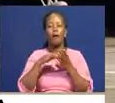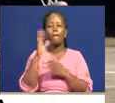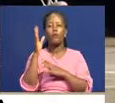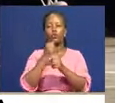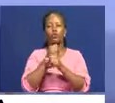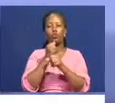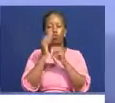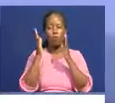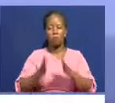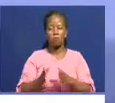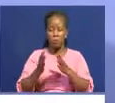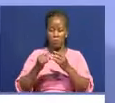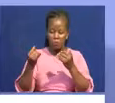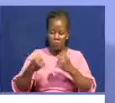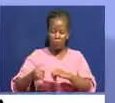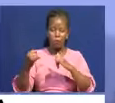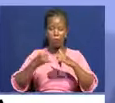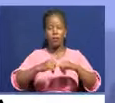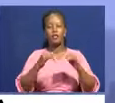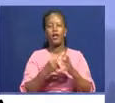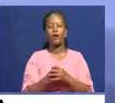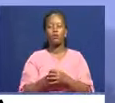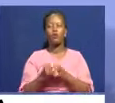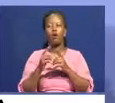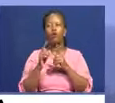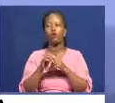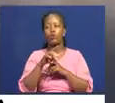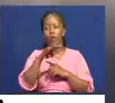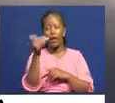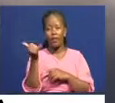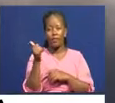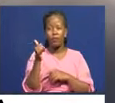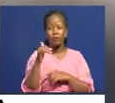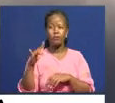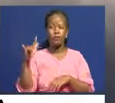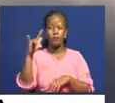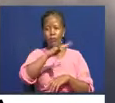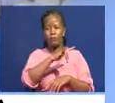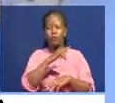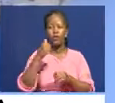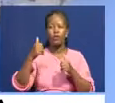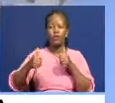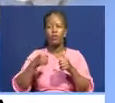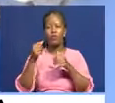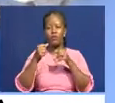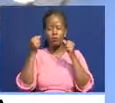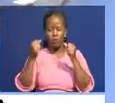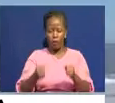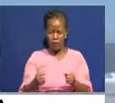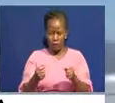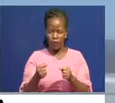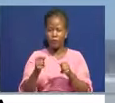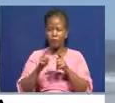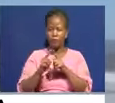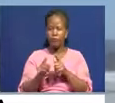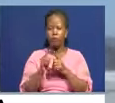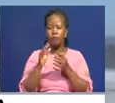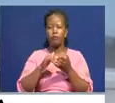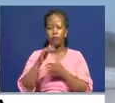wa majaribio. Wakati huo huo, ndege nyingine zilizotengenezwa nchini China pia zilifanya majaribio muhimu kwa